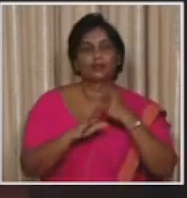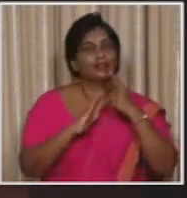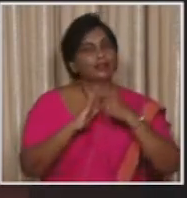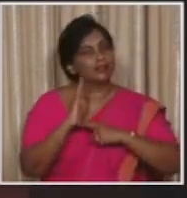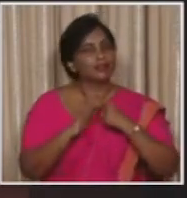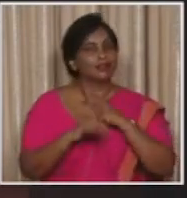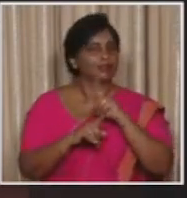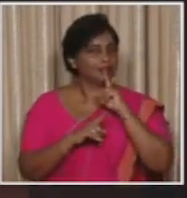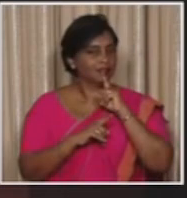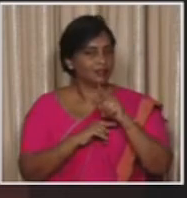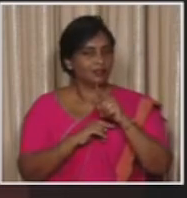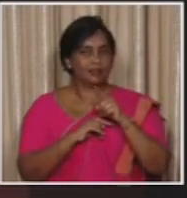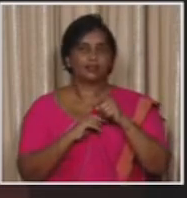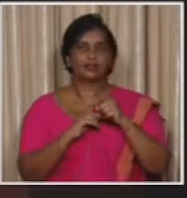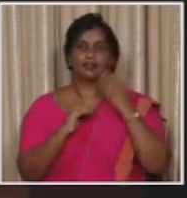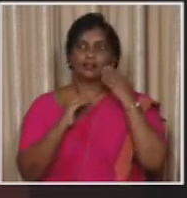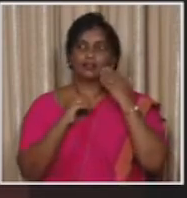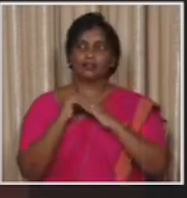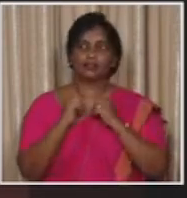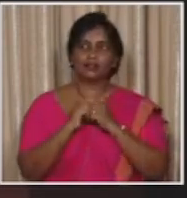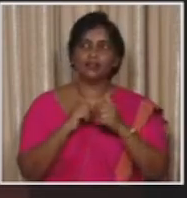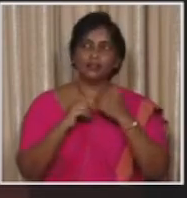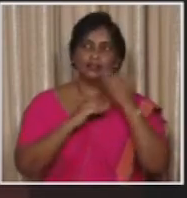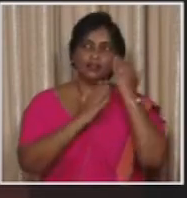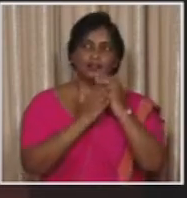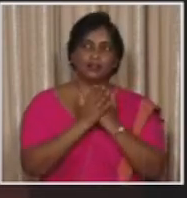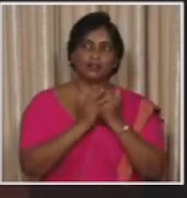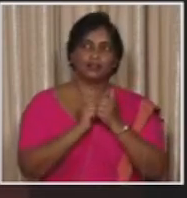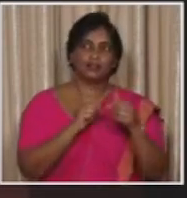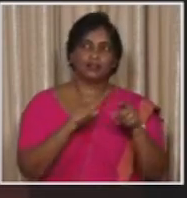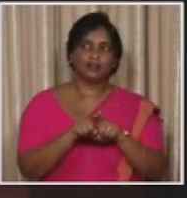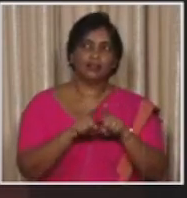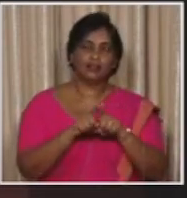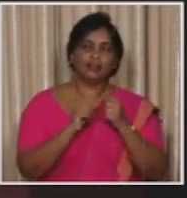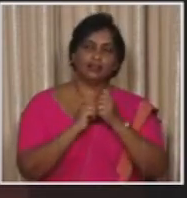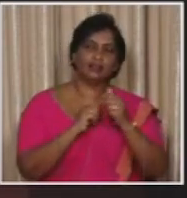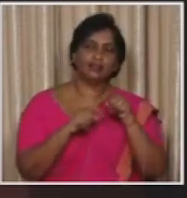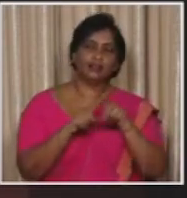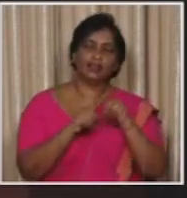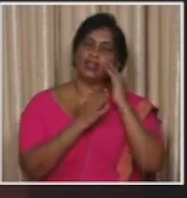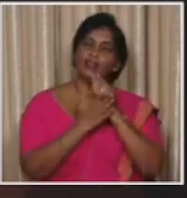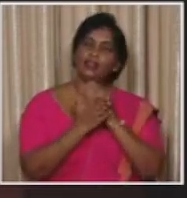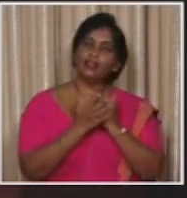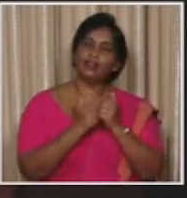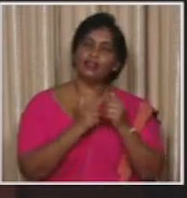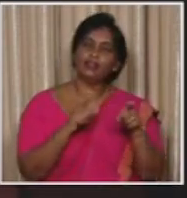නීතිඥවරයාගේ නීතිඥ කණ්ඩායමේ ශක්තිය තුල මොනවද කිව්වේ?